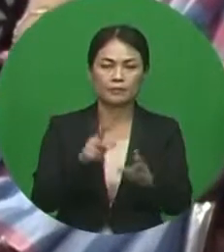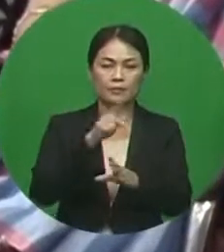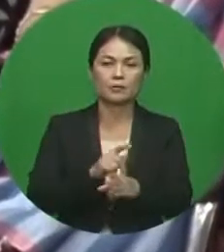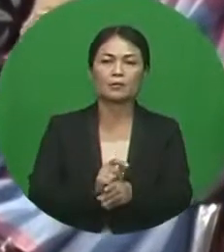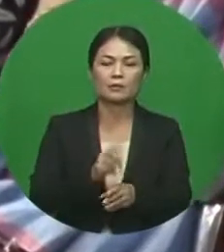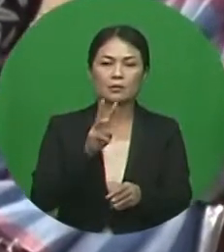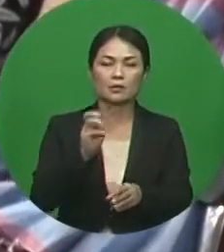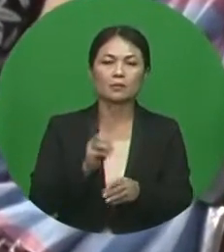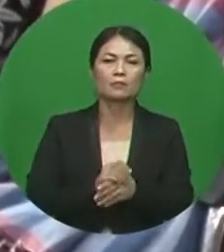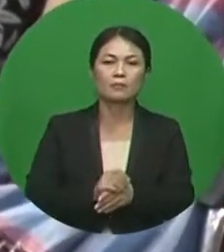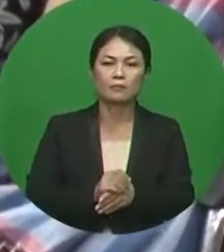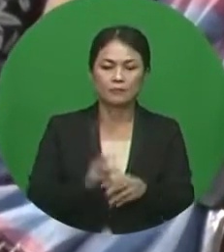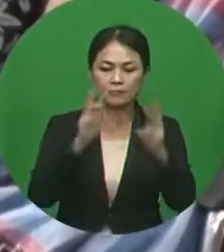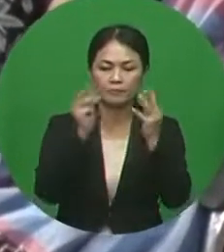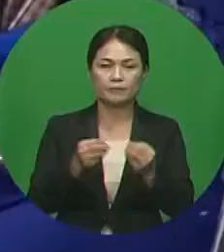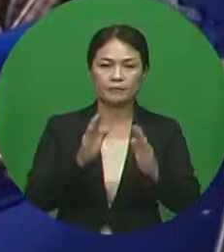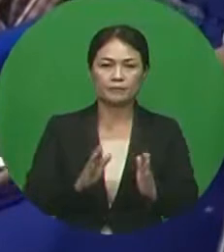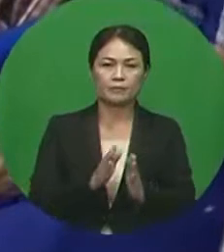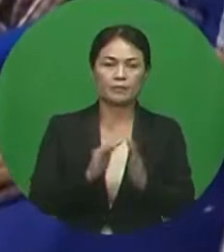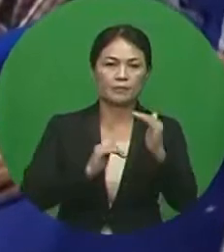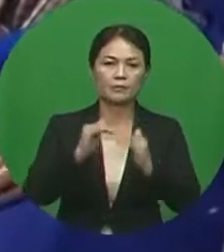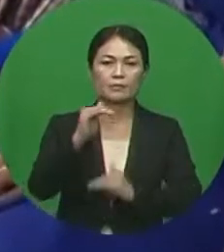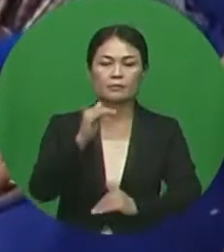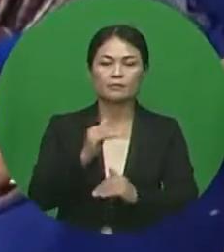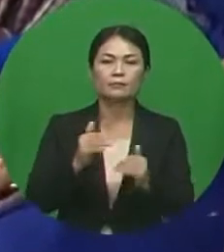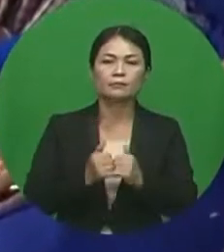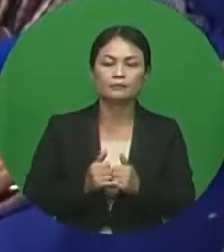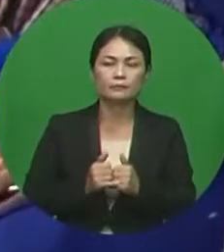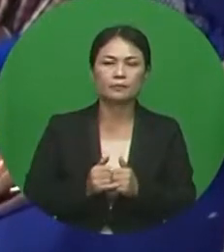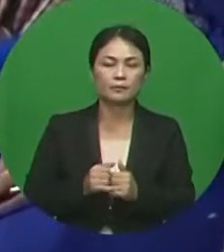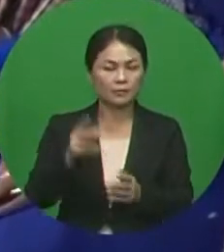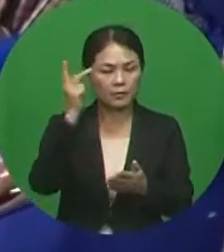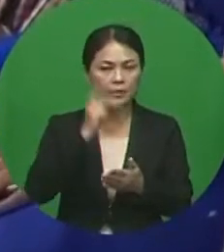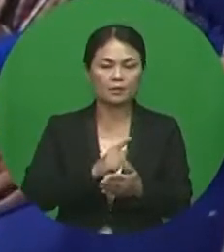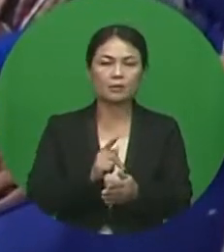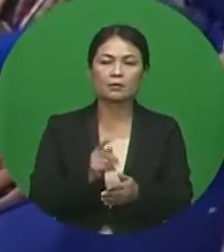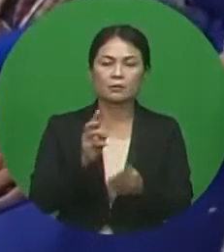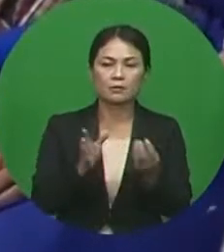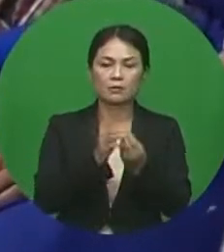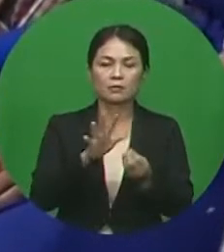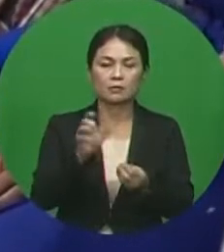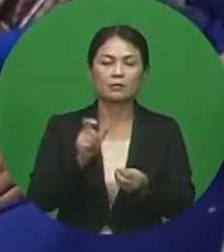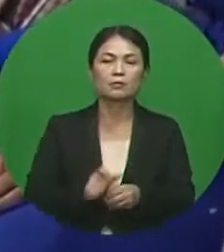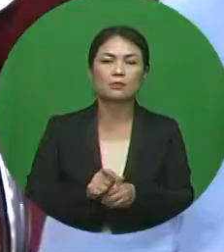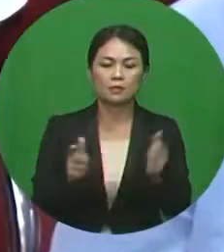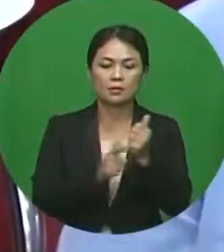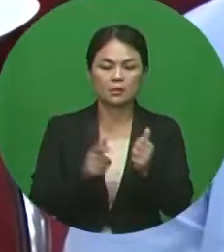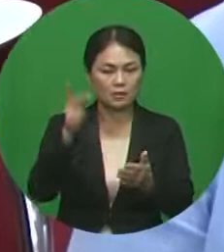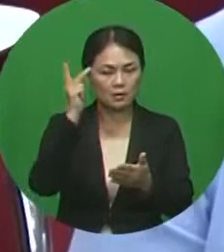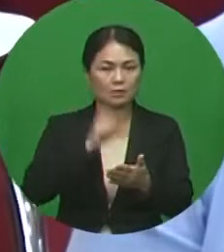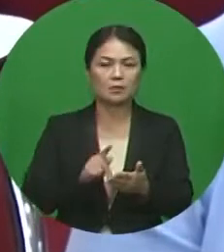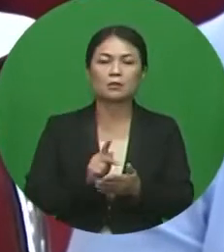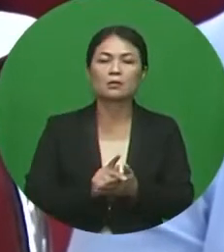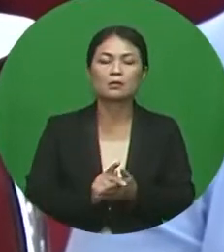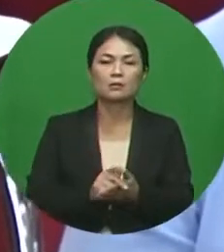នួន30ដោយសិក្ខាកាមមានការកើនឡើងក្នុងនោះរដ្ឋលេខាធិការចំនួន5រូបអនុរដ្ឋលេខាធិការ